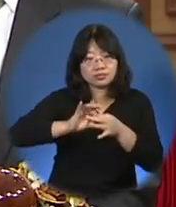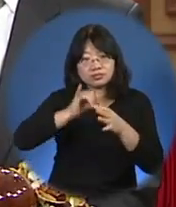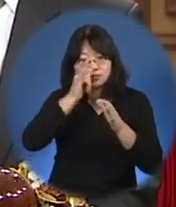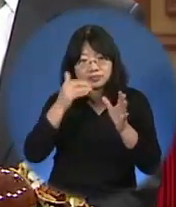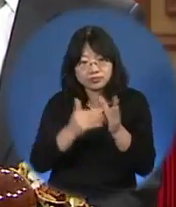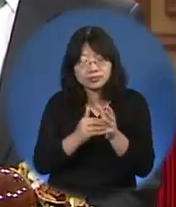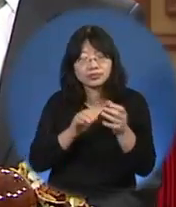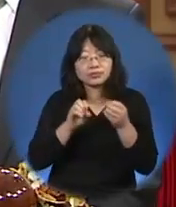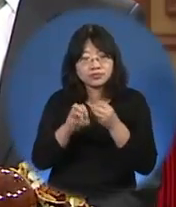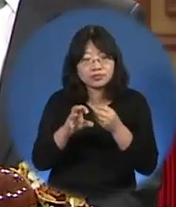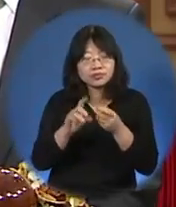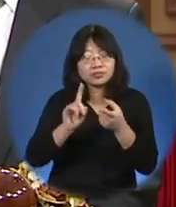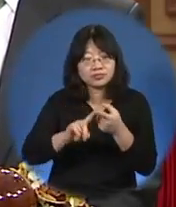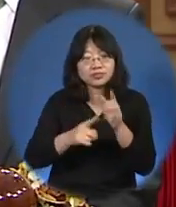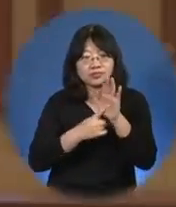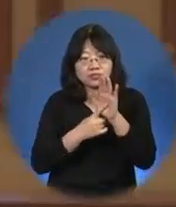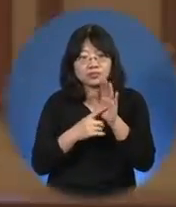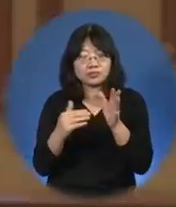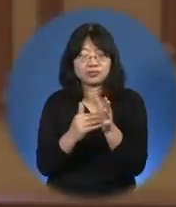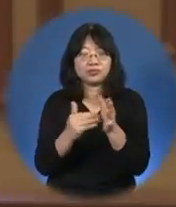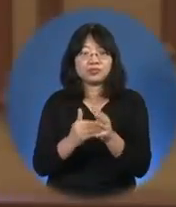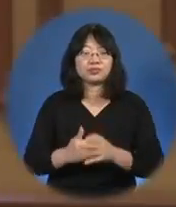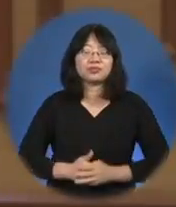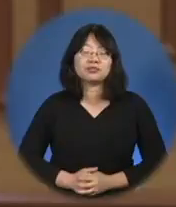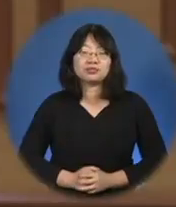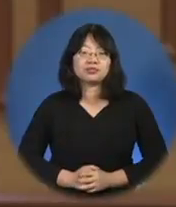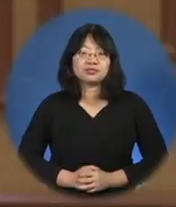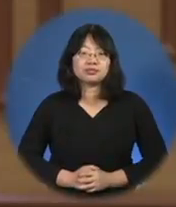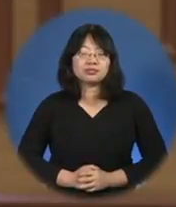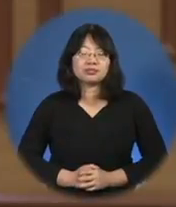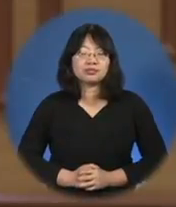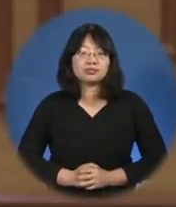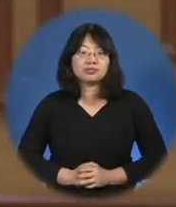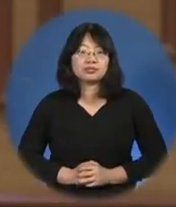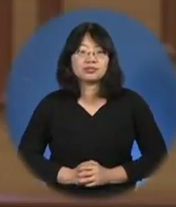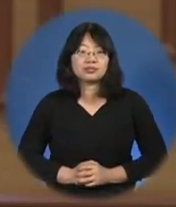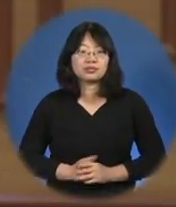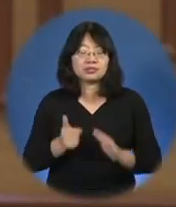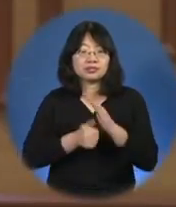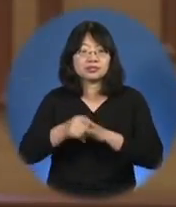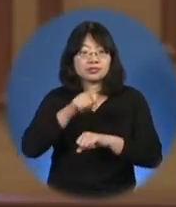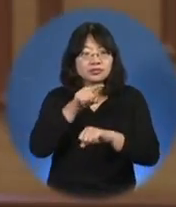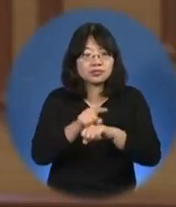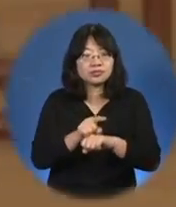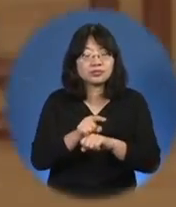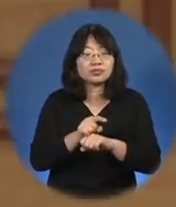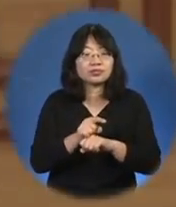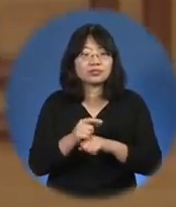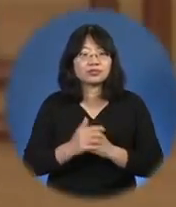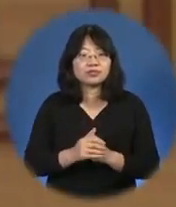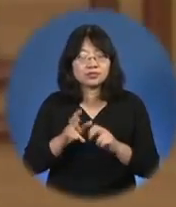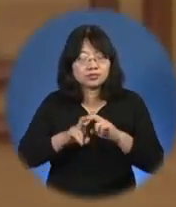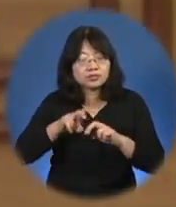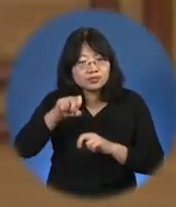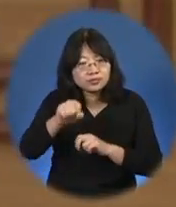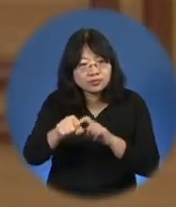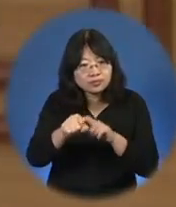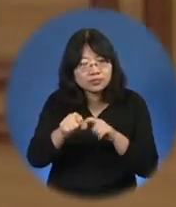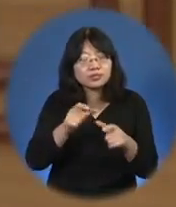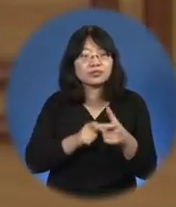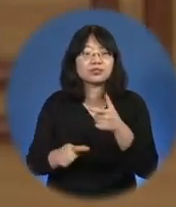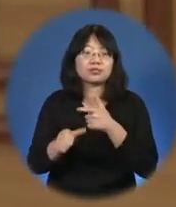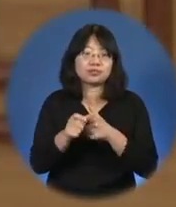그렇습니다. 아, 그 응답 분포도 그대로? 그대로 반영을 했습니다. 네, 네. 그것이 대표성을 확보하는 데